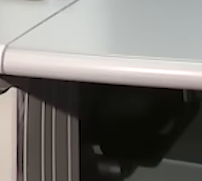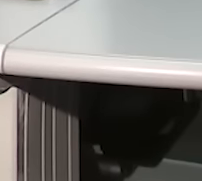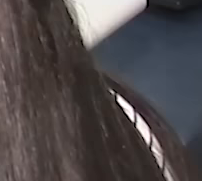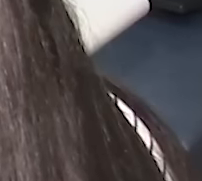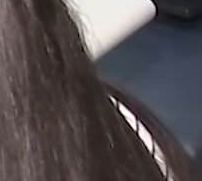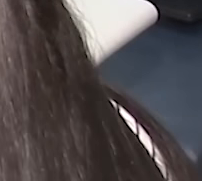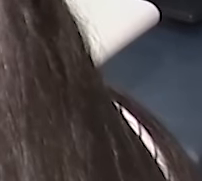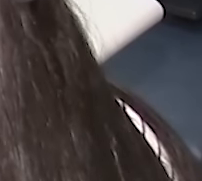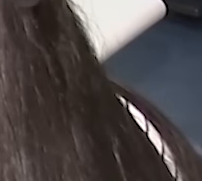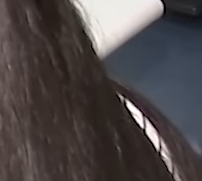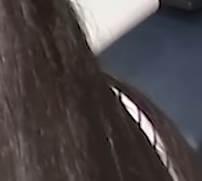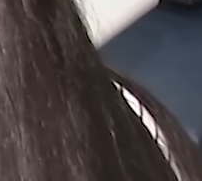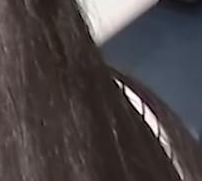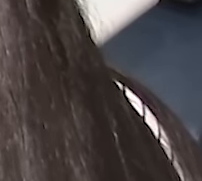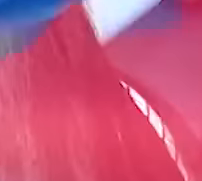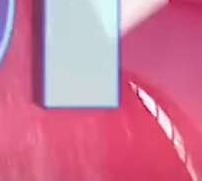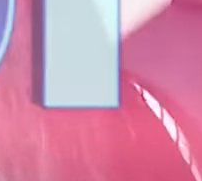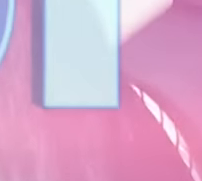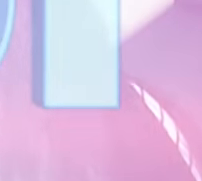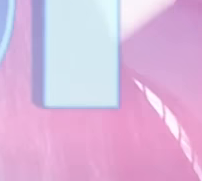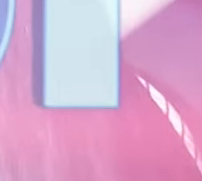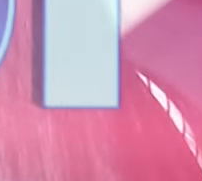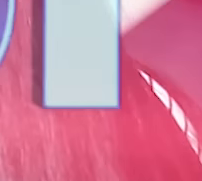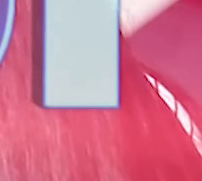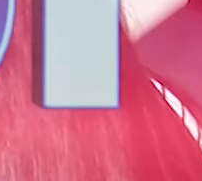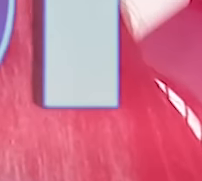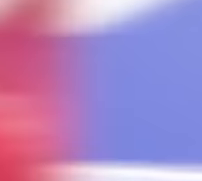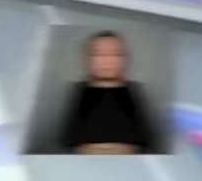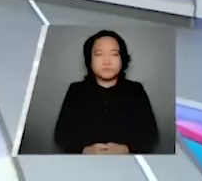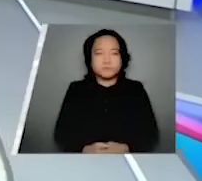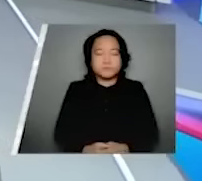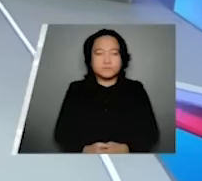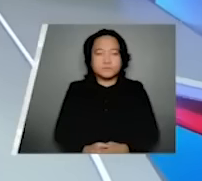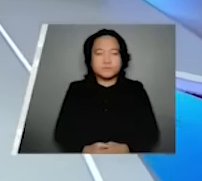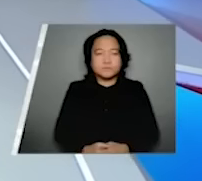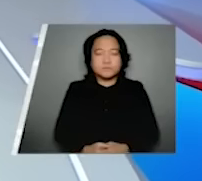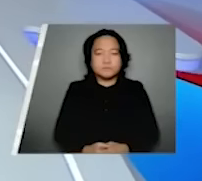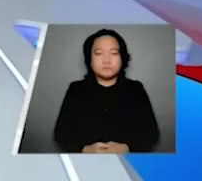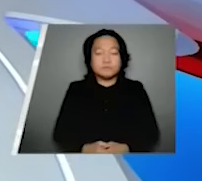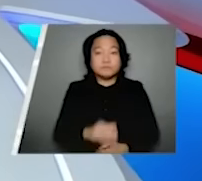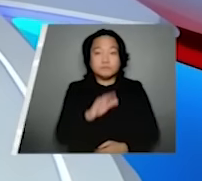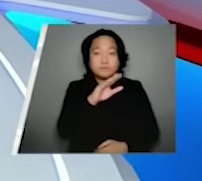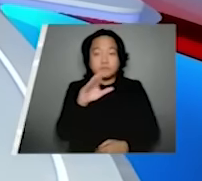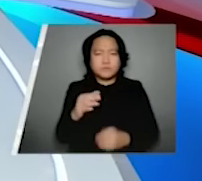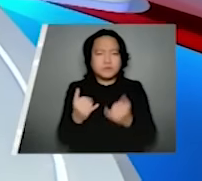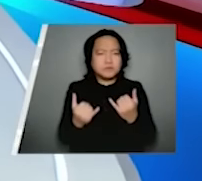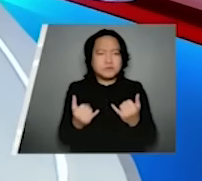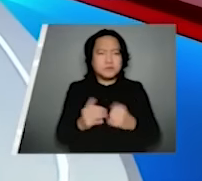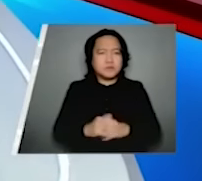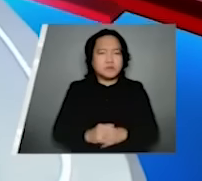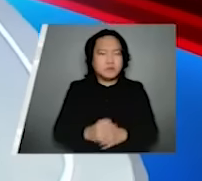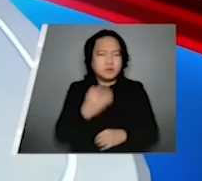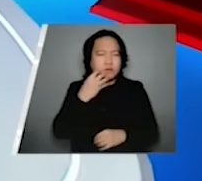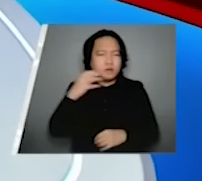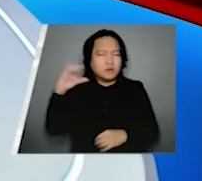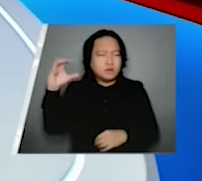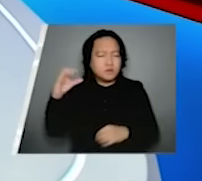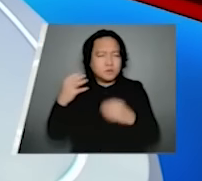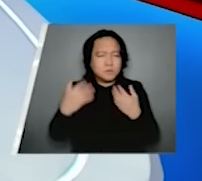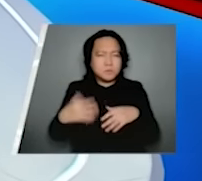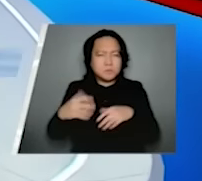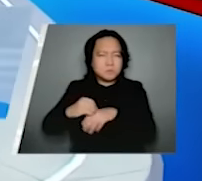Integrated News, ako si Rafi Tima, ang inyong saksi. Higaan matindi epekto ng dumaang El Nino sa bansa, ramdam pa rin ang